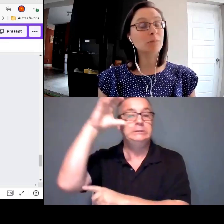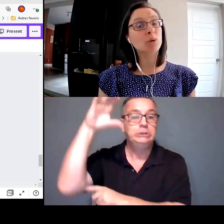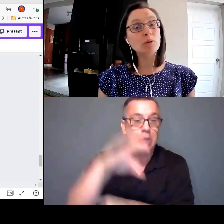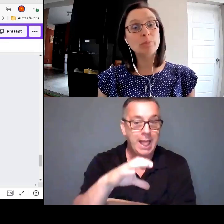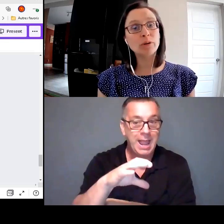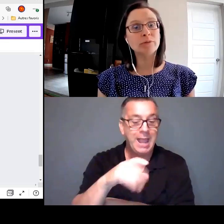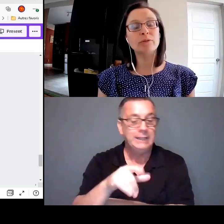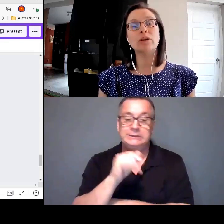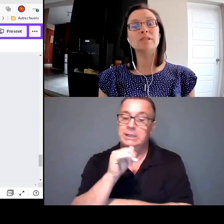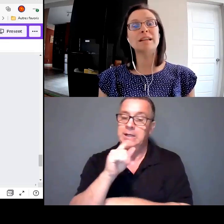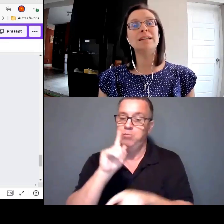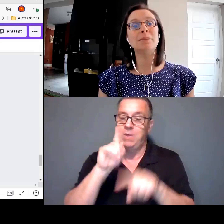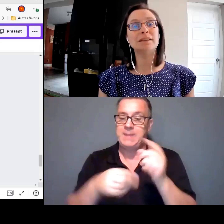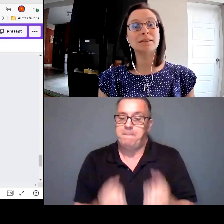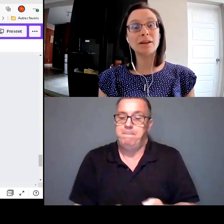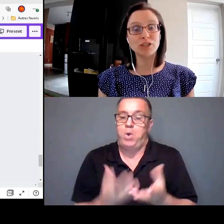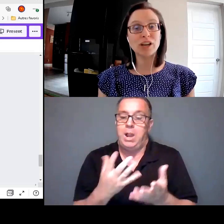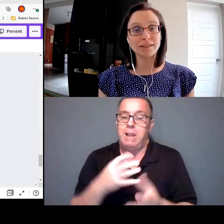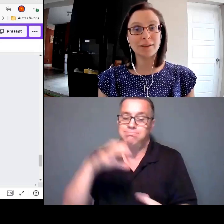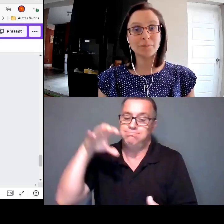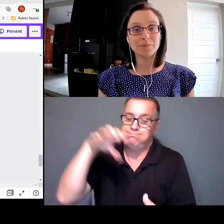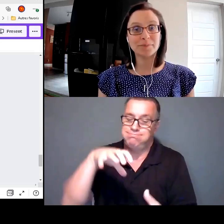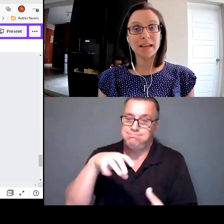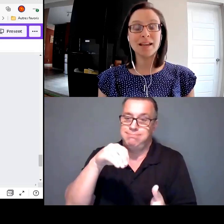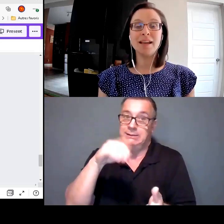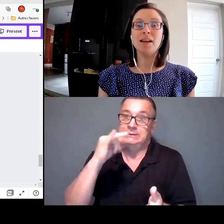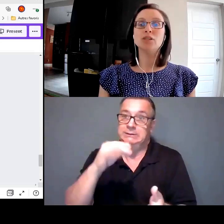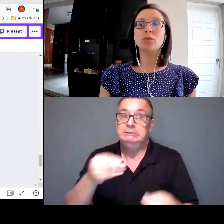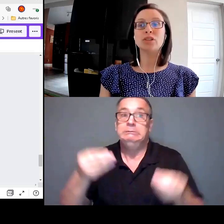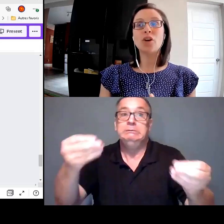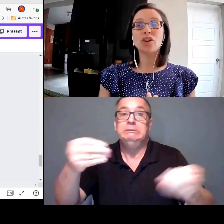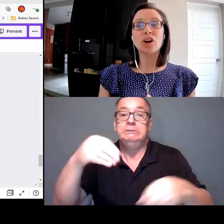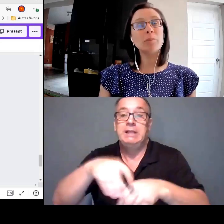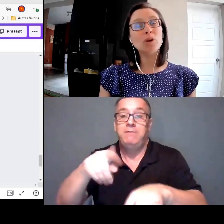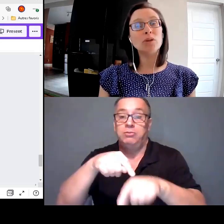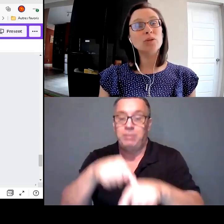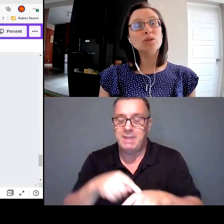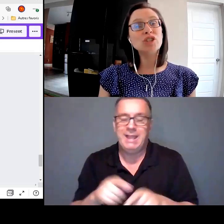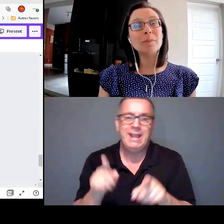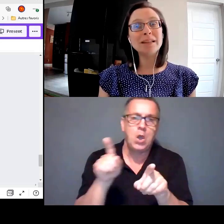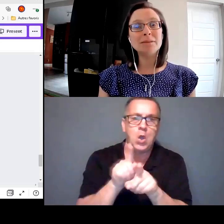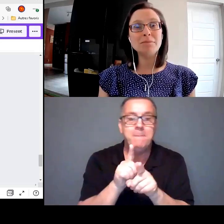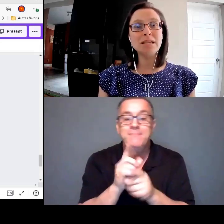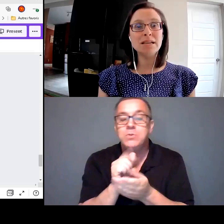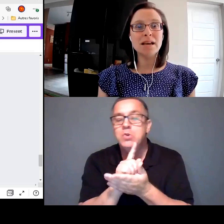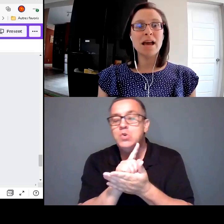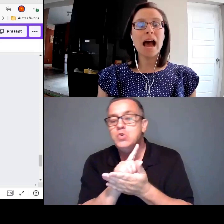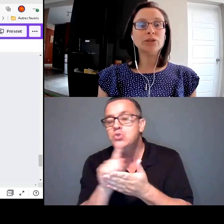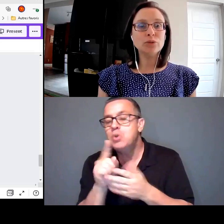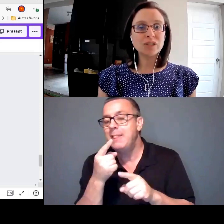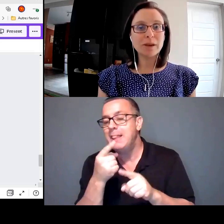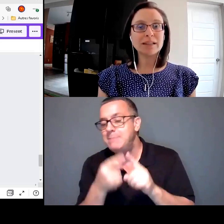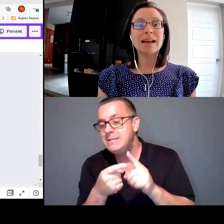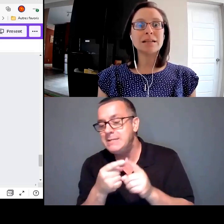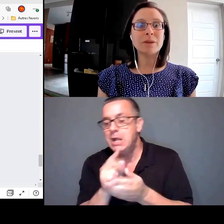puis qui ne brûlent pas une fois que vous allez les mettre dans votre jardin. Okay? Donc, il y a comme une semaine et demie à